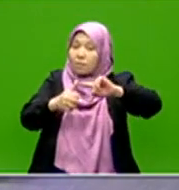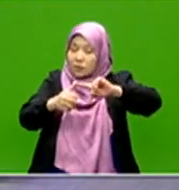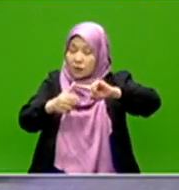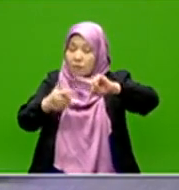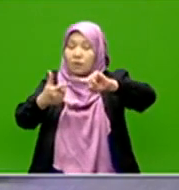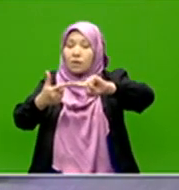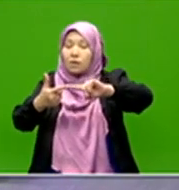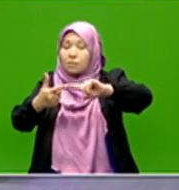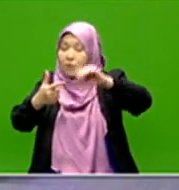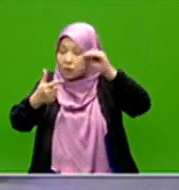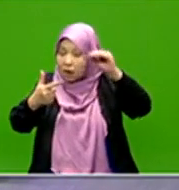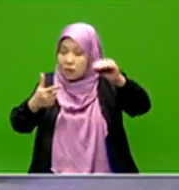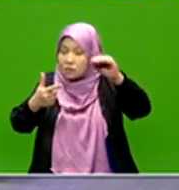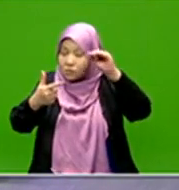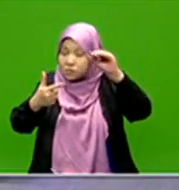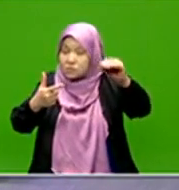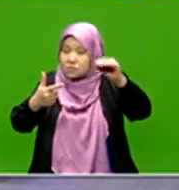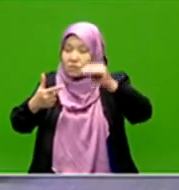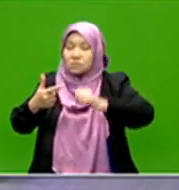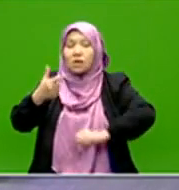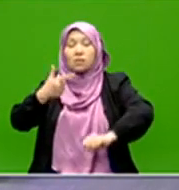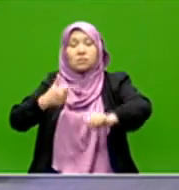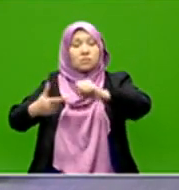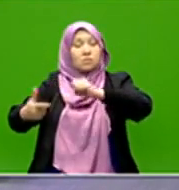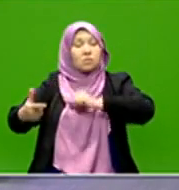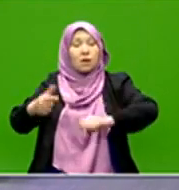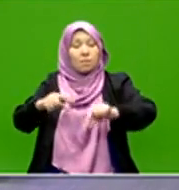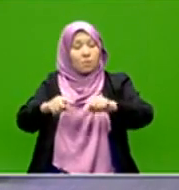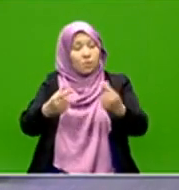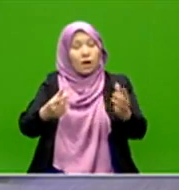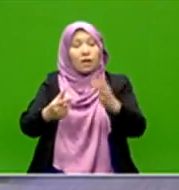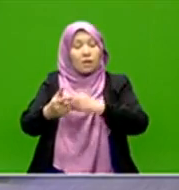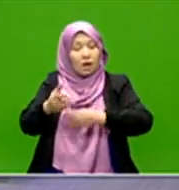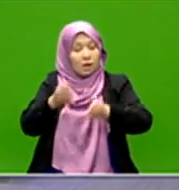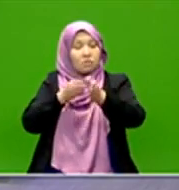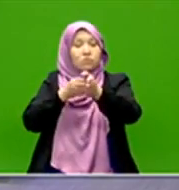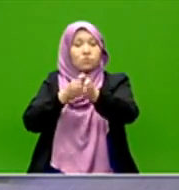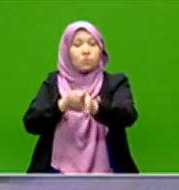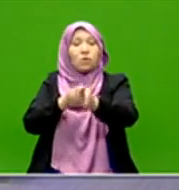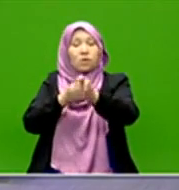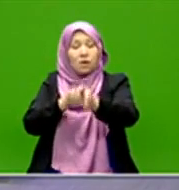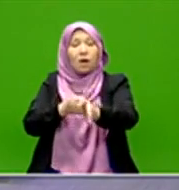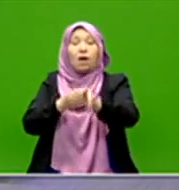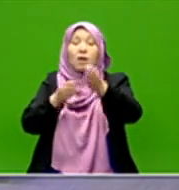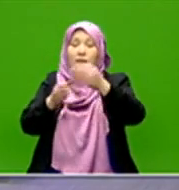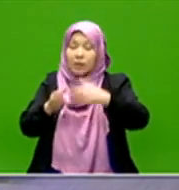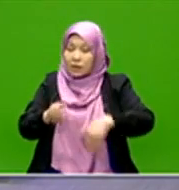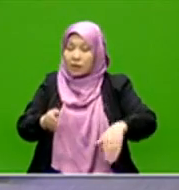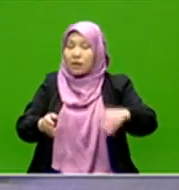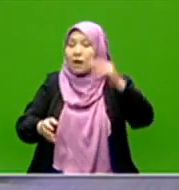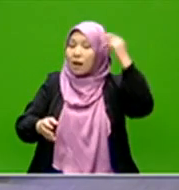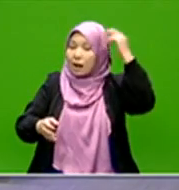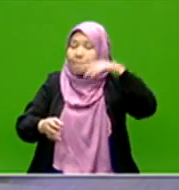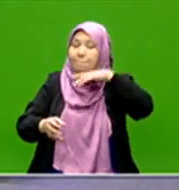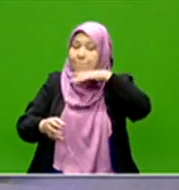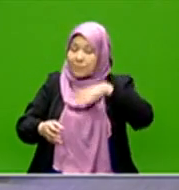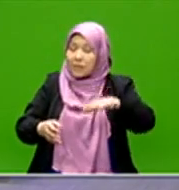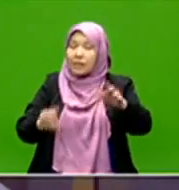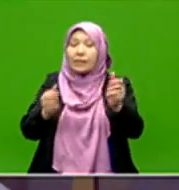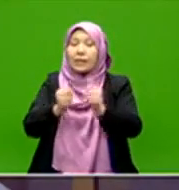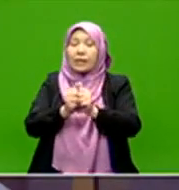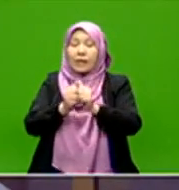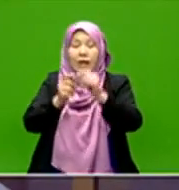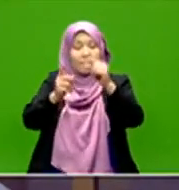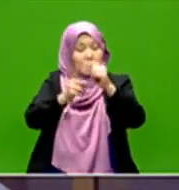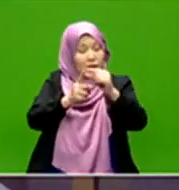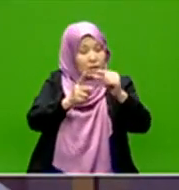kedua, mengajarkan kitab wal hikmah Al-Quran dan juga sunnah Nabi. Dan yang ketiganya, wayuzakihim, dengan tilawah